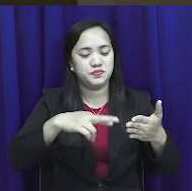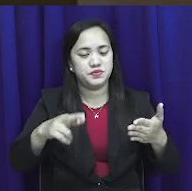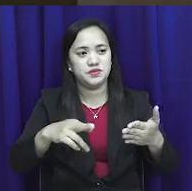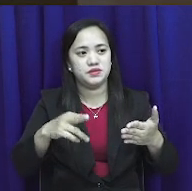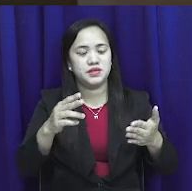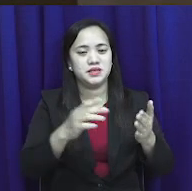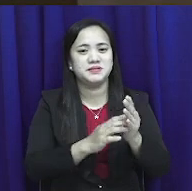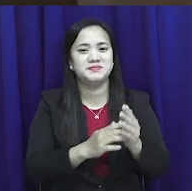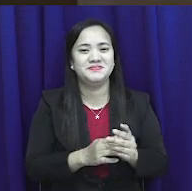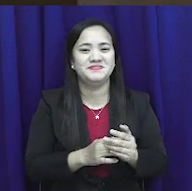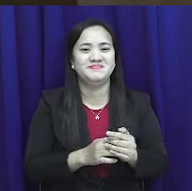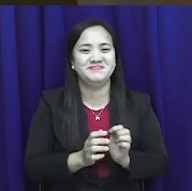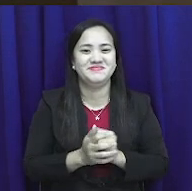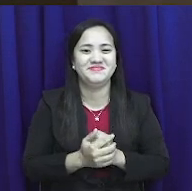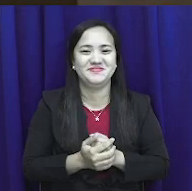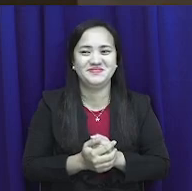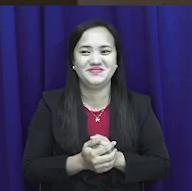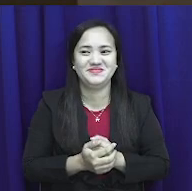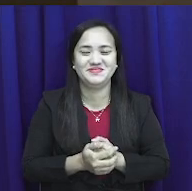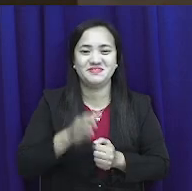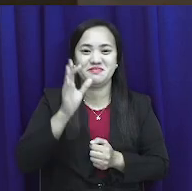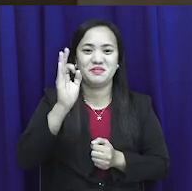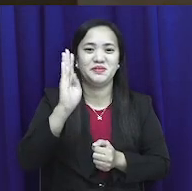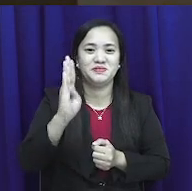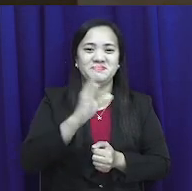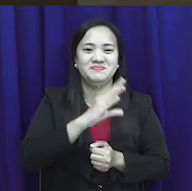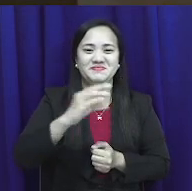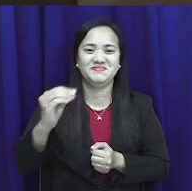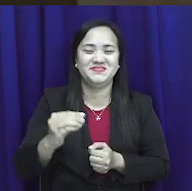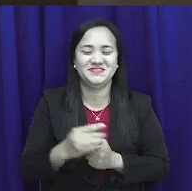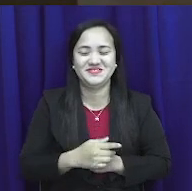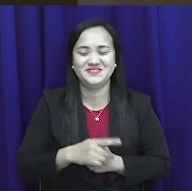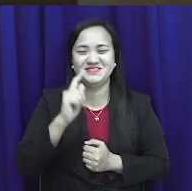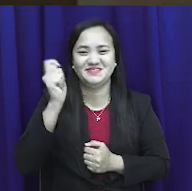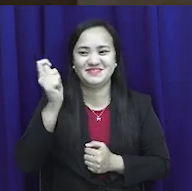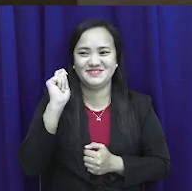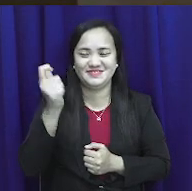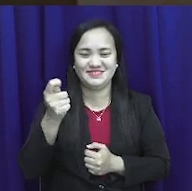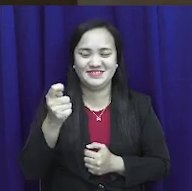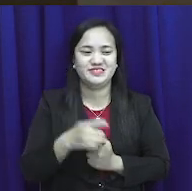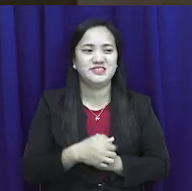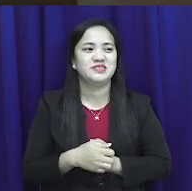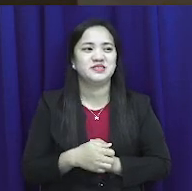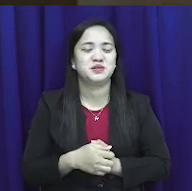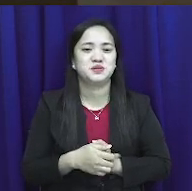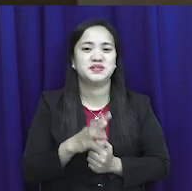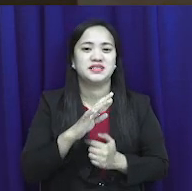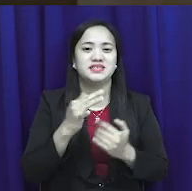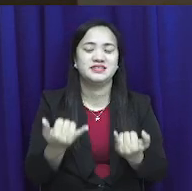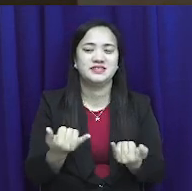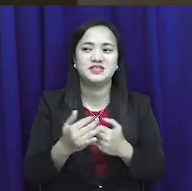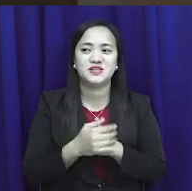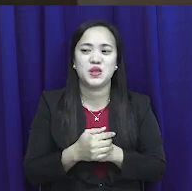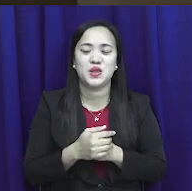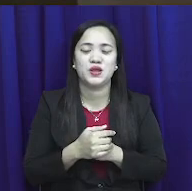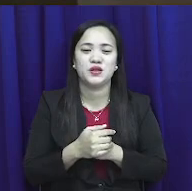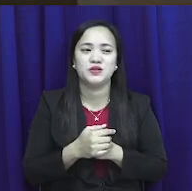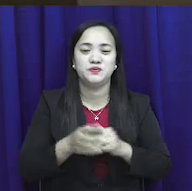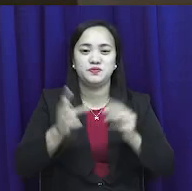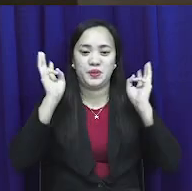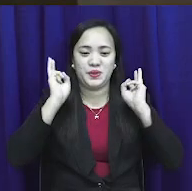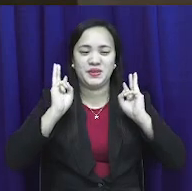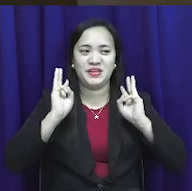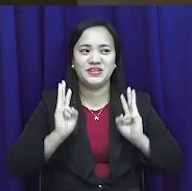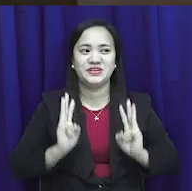Facebook and tiktok are her clothing Wala man akong nabasa dito na ano ha her